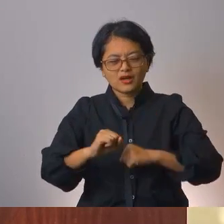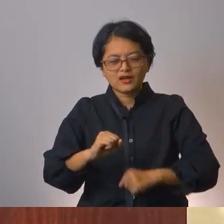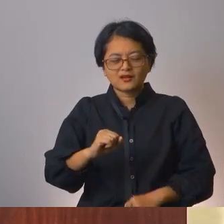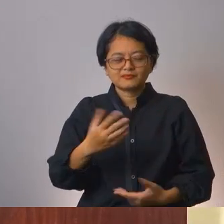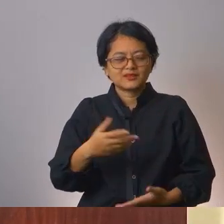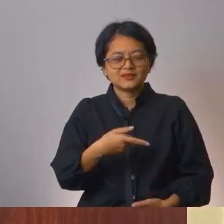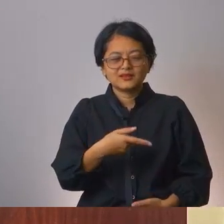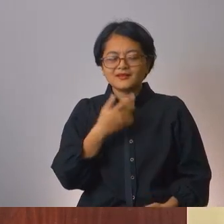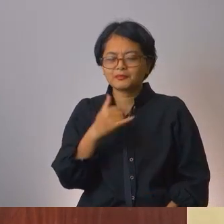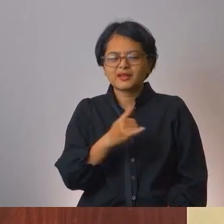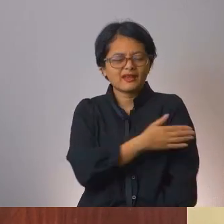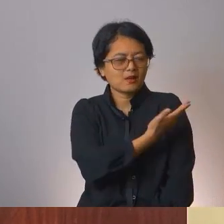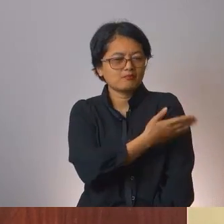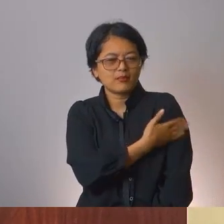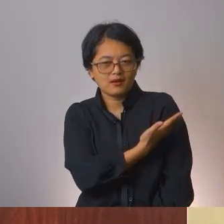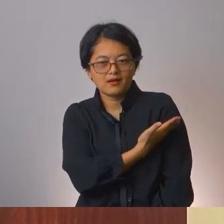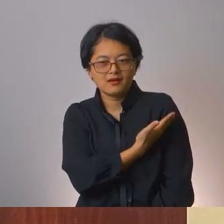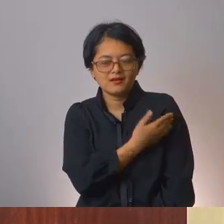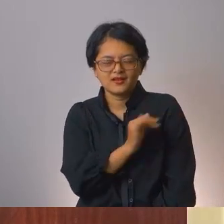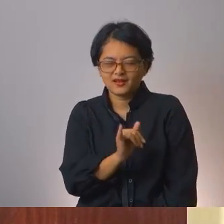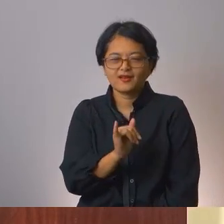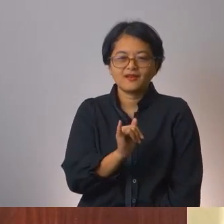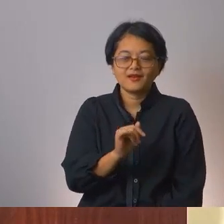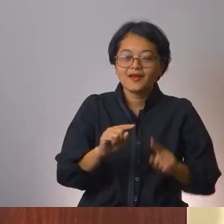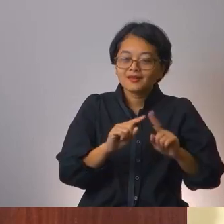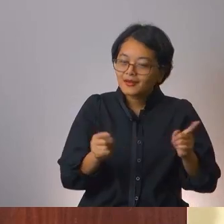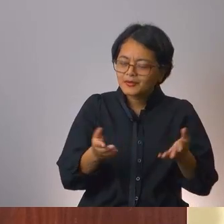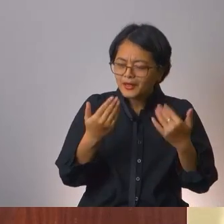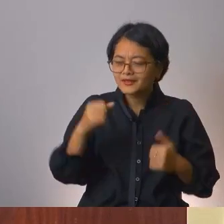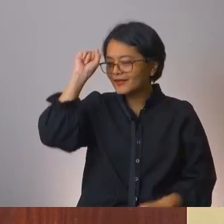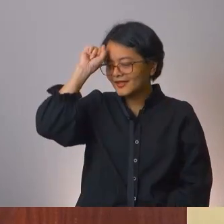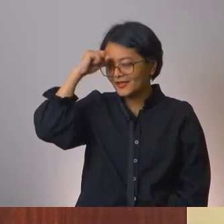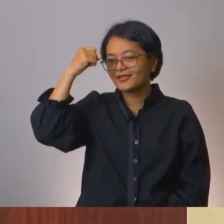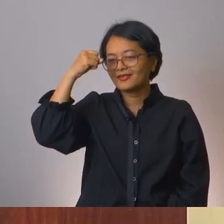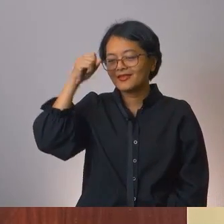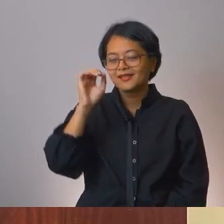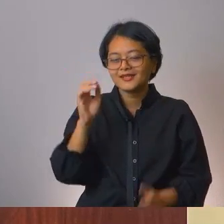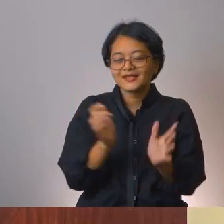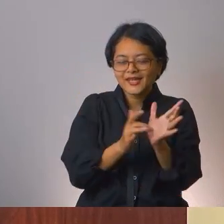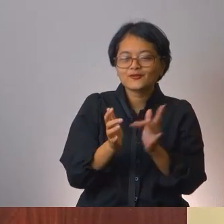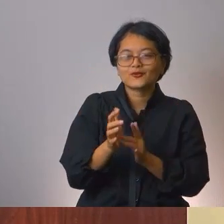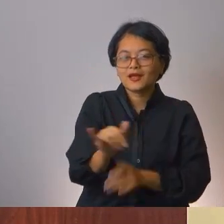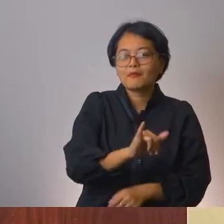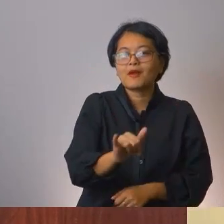Yesus lakukan kepada para muridnya pada malam Kamis Putih.